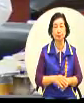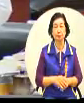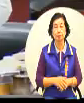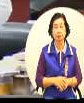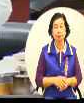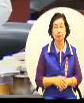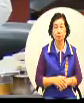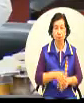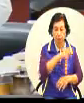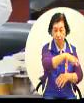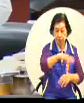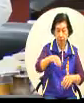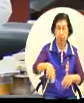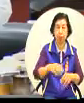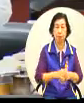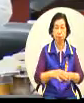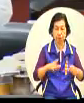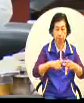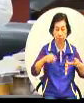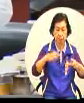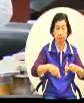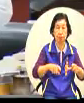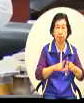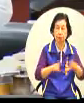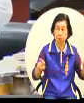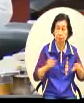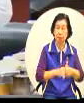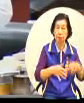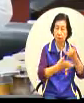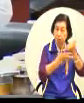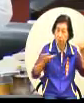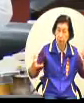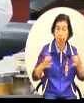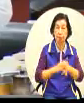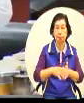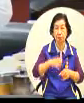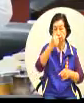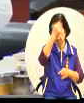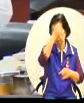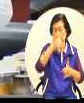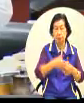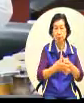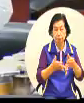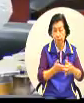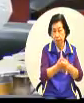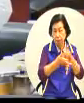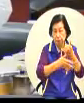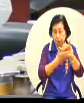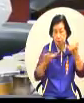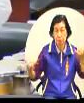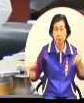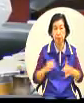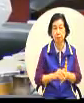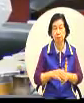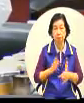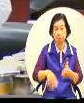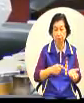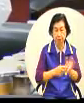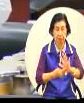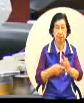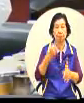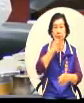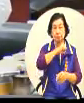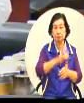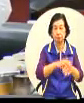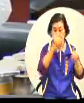遍布在太平洋、印度洋。为了展现台湾历史